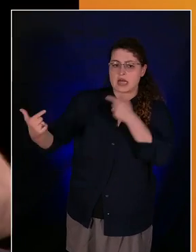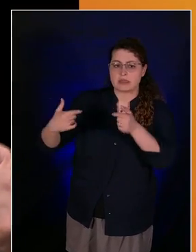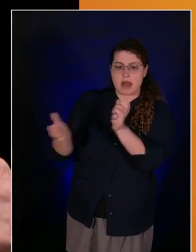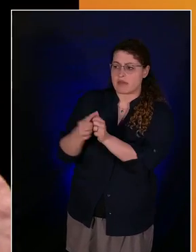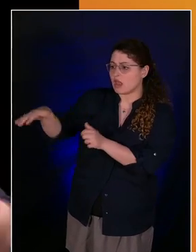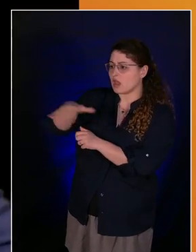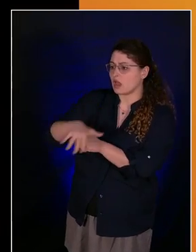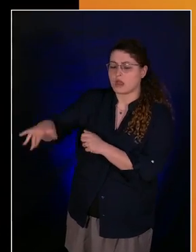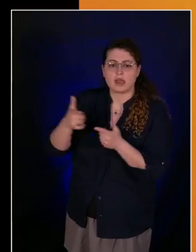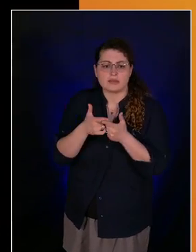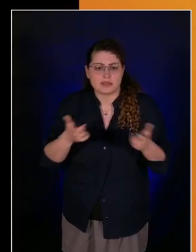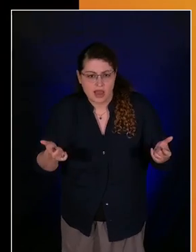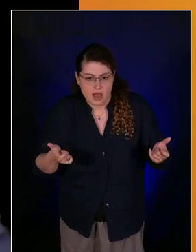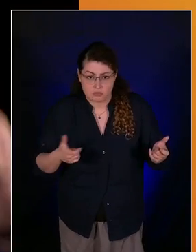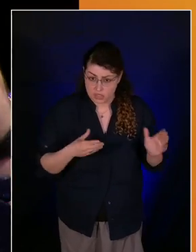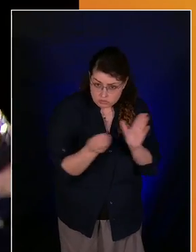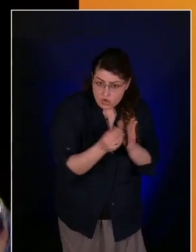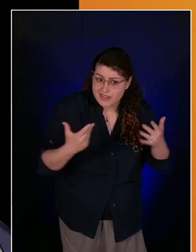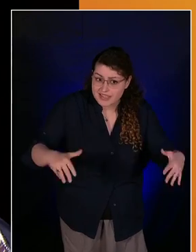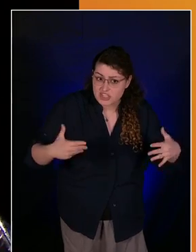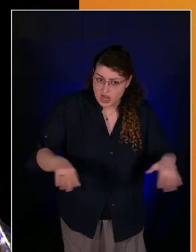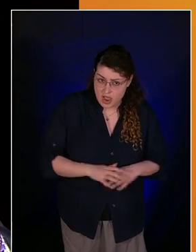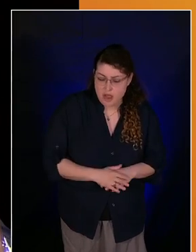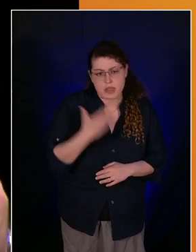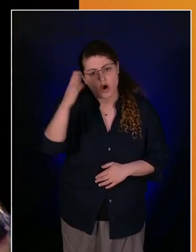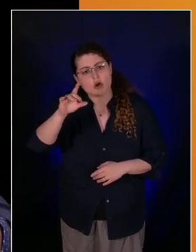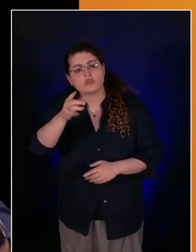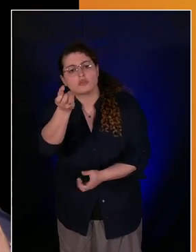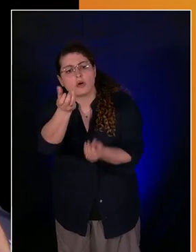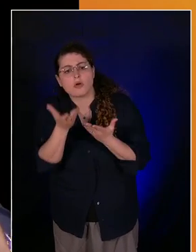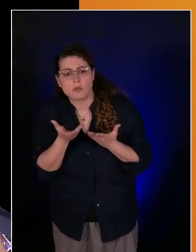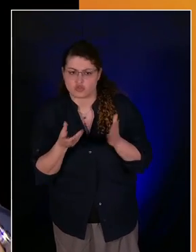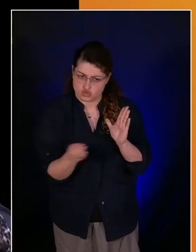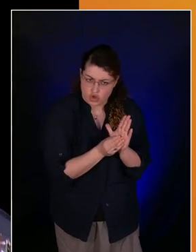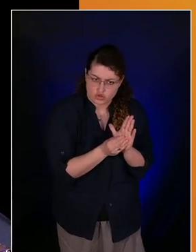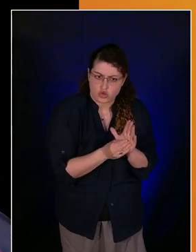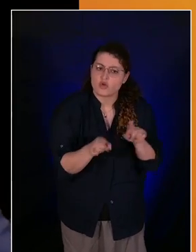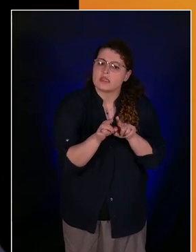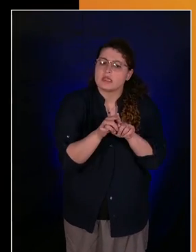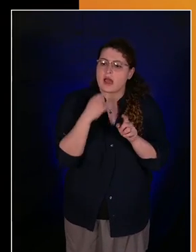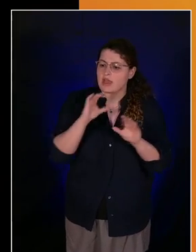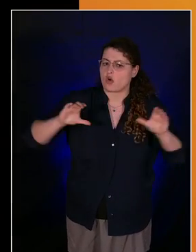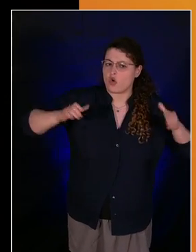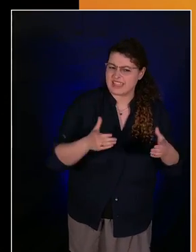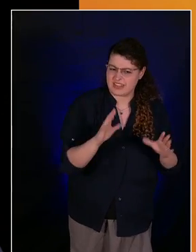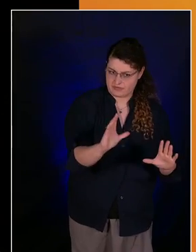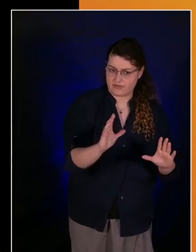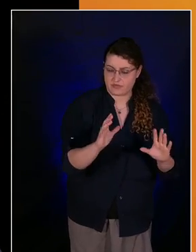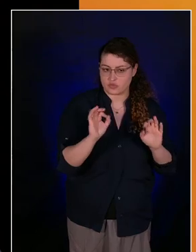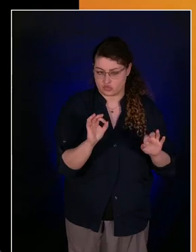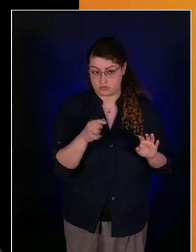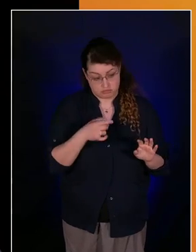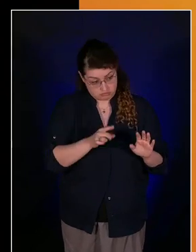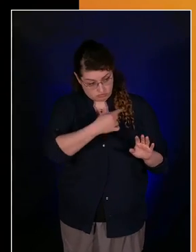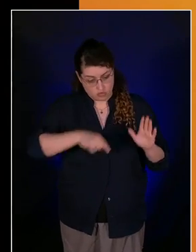d'extrême droite et cetera c'est déjà dans le texte les aitè on va les incorporer ni le dernier où on parle de collectif on rappelle aussi notre